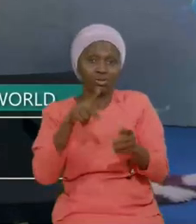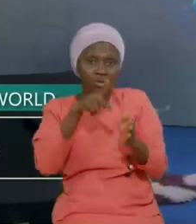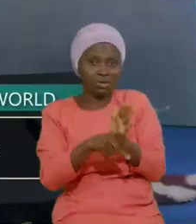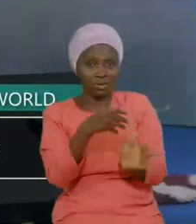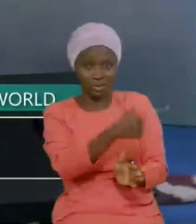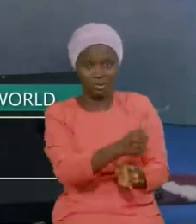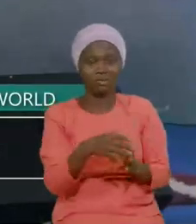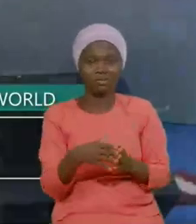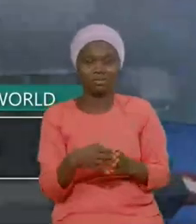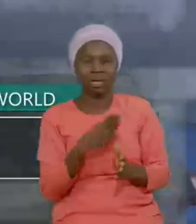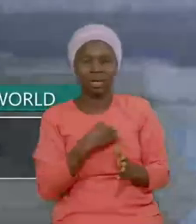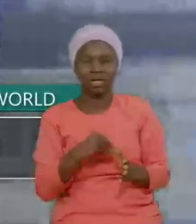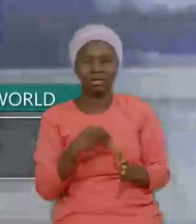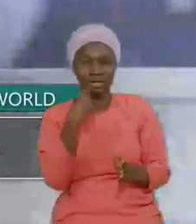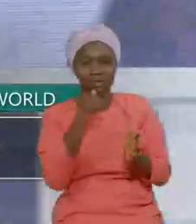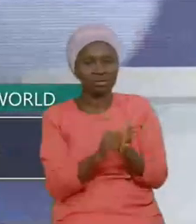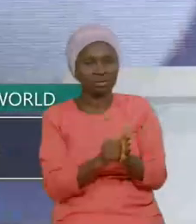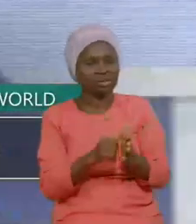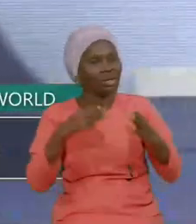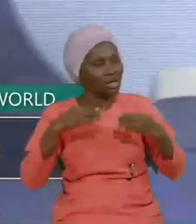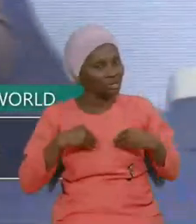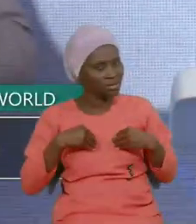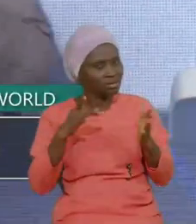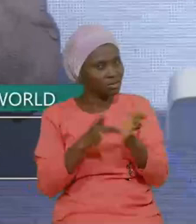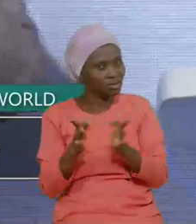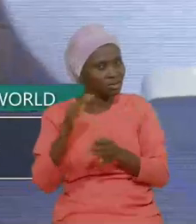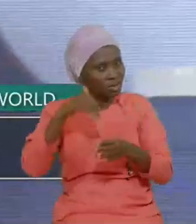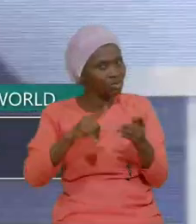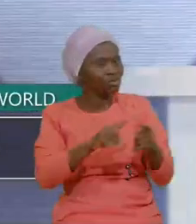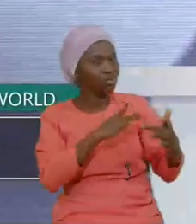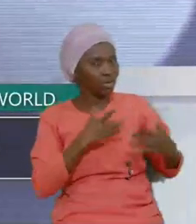Et ne savait même pas qu'il était sur le point de se suicider.